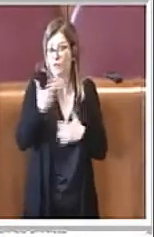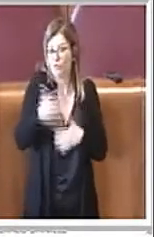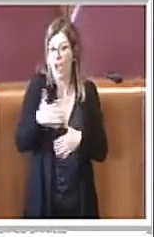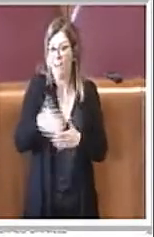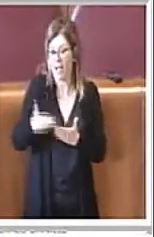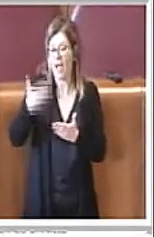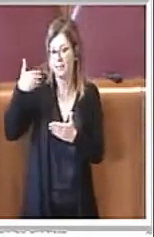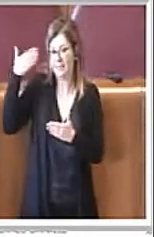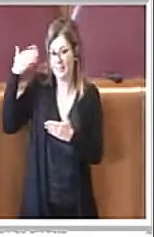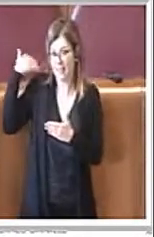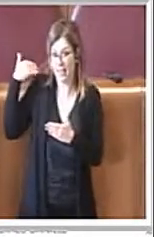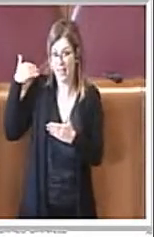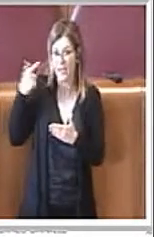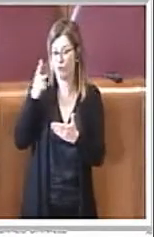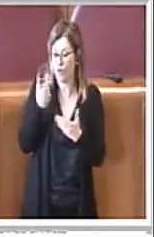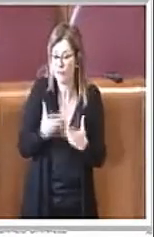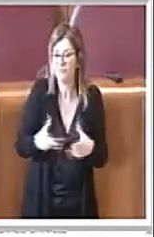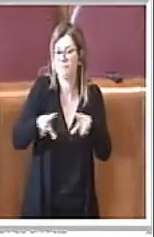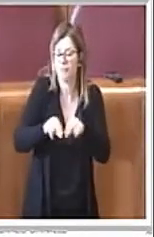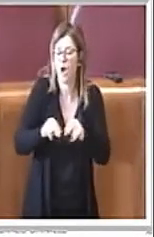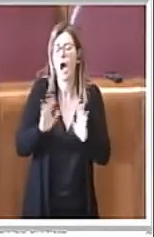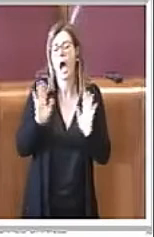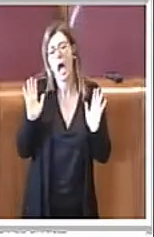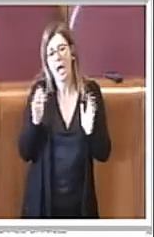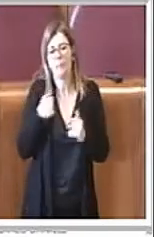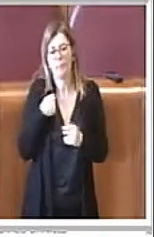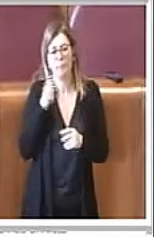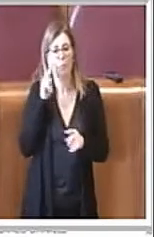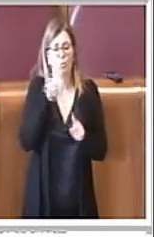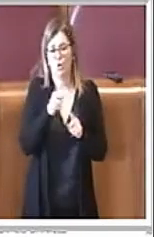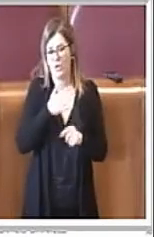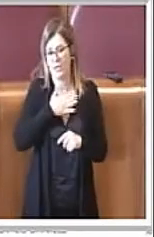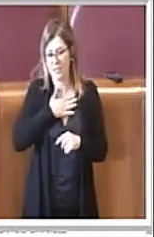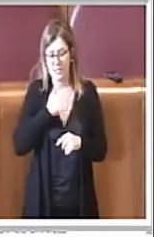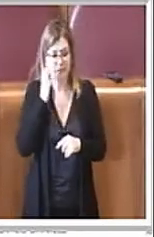O comunque questo è il mio punto di vista e come la interpreto io.